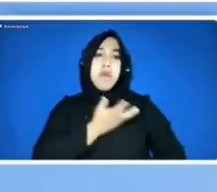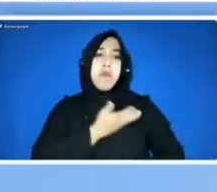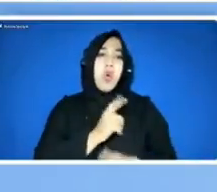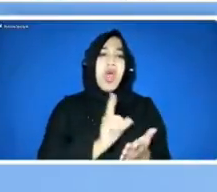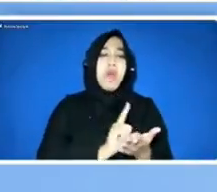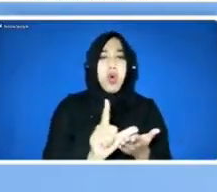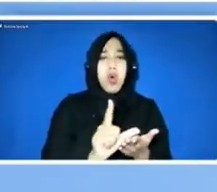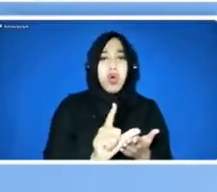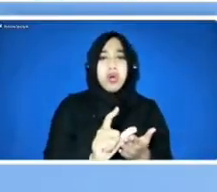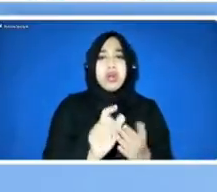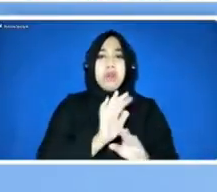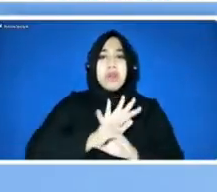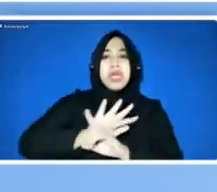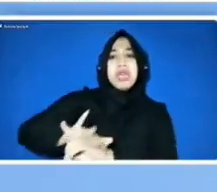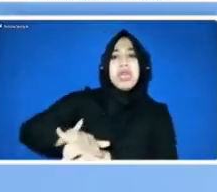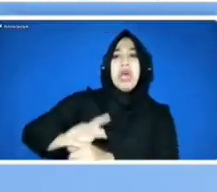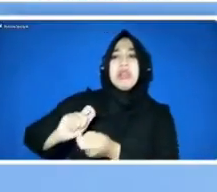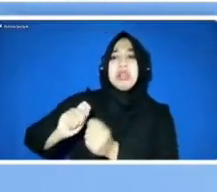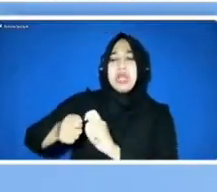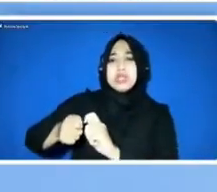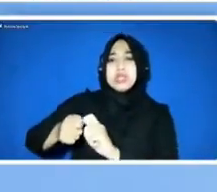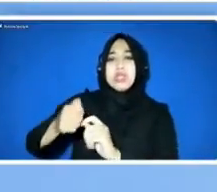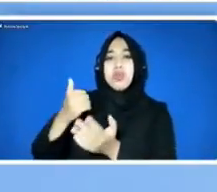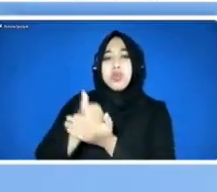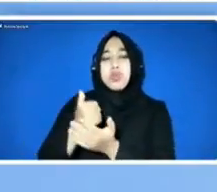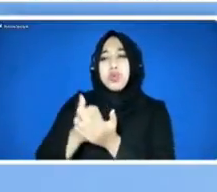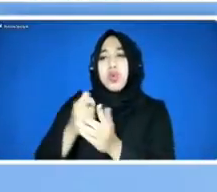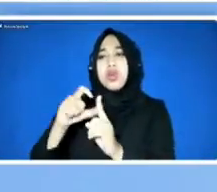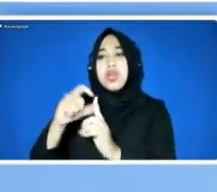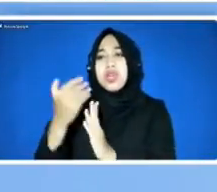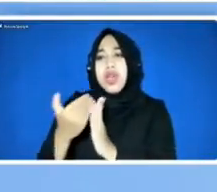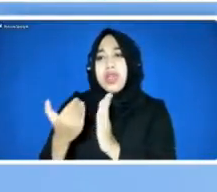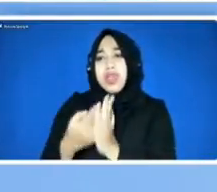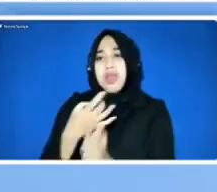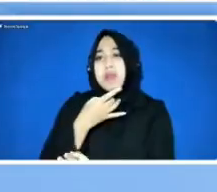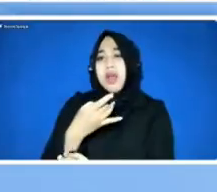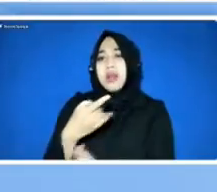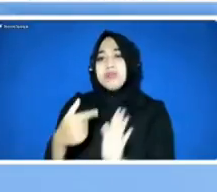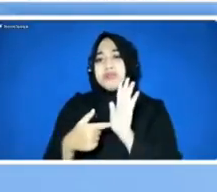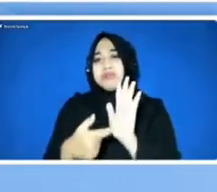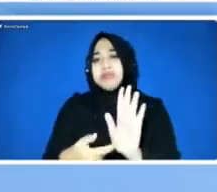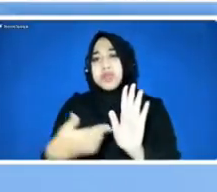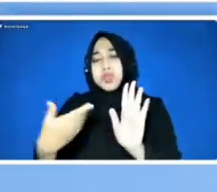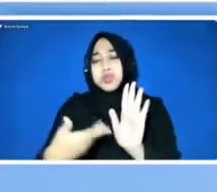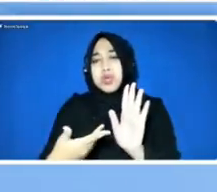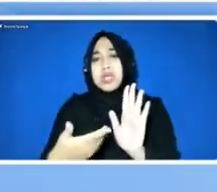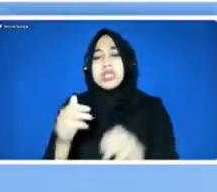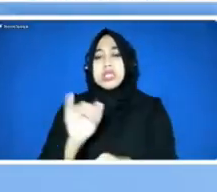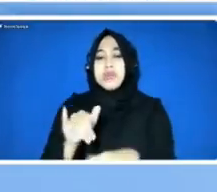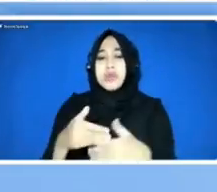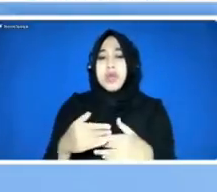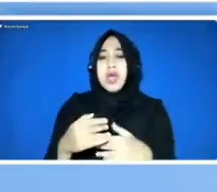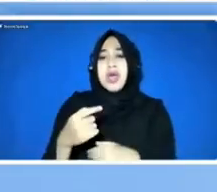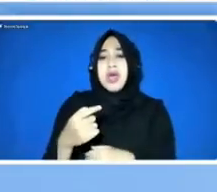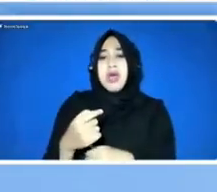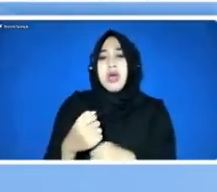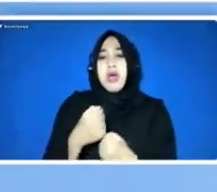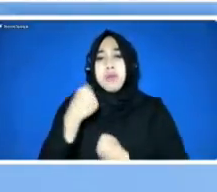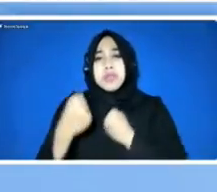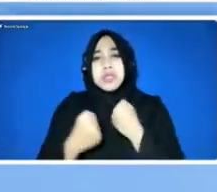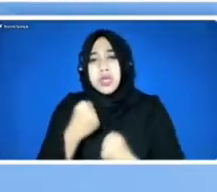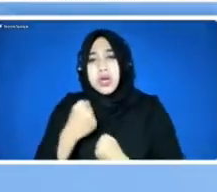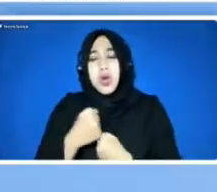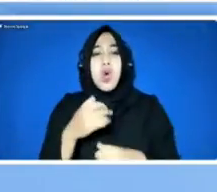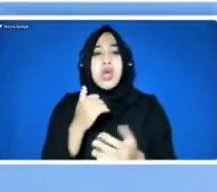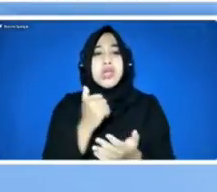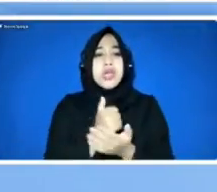sekali dan menghindari tes. Ini data yang menarik dan menunjukkan dan bisa memberi semacam optimisme bahwa kontak tracing itu